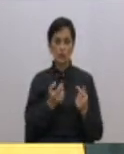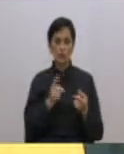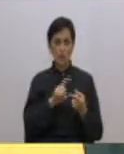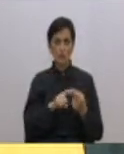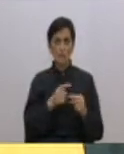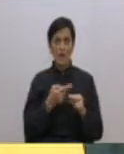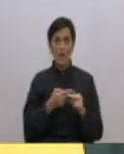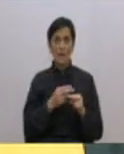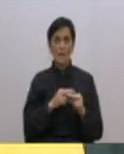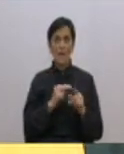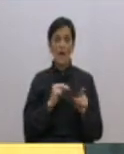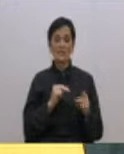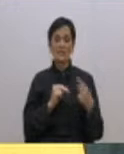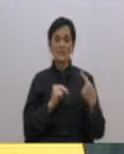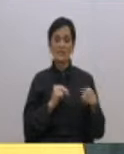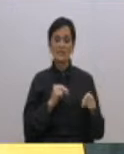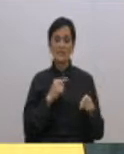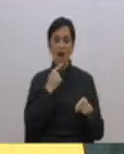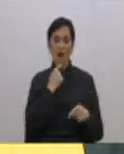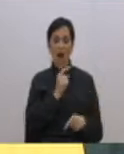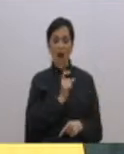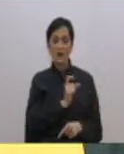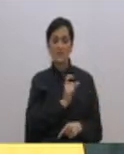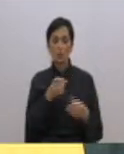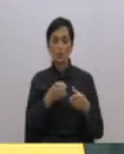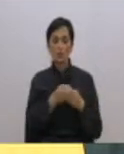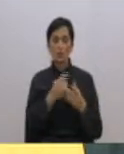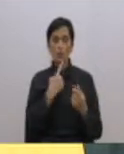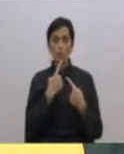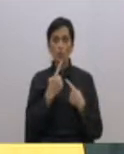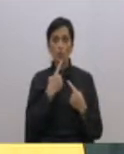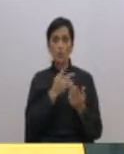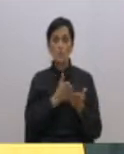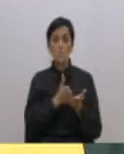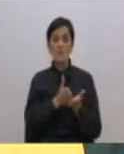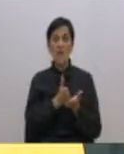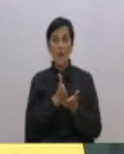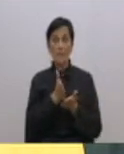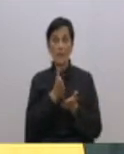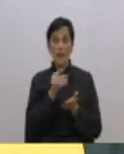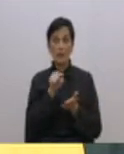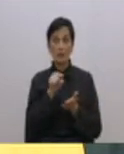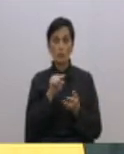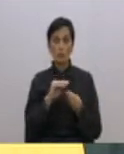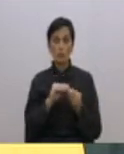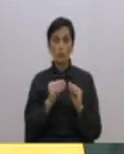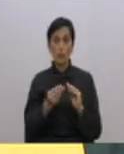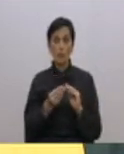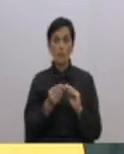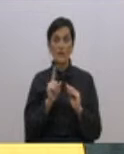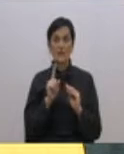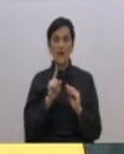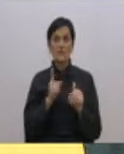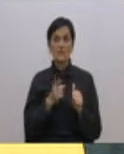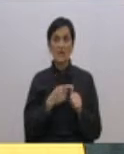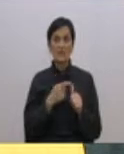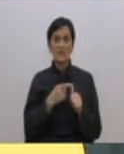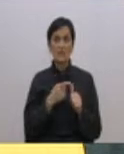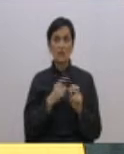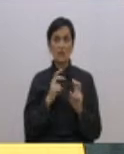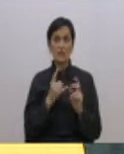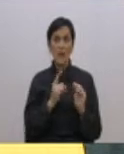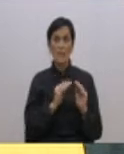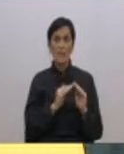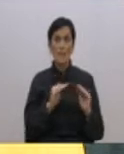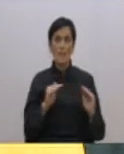პრინციპში, როგორც ამ შემთხვევაში სხვა ასაკობრივ ჯგუფზე არის ლაპარაკი, ხდება სწორედ იმ პრობლემას, რასაც ქვია